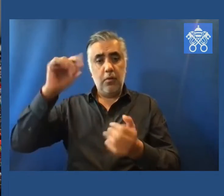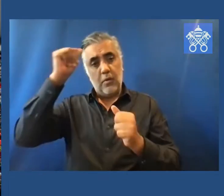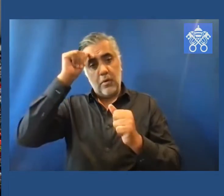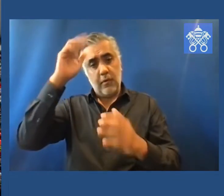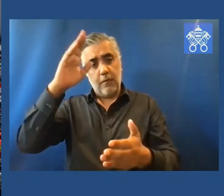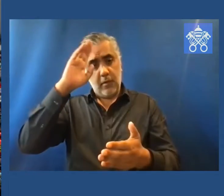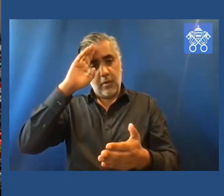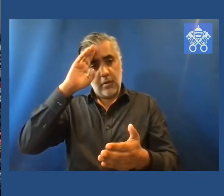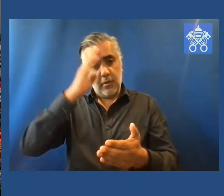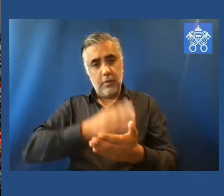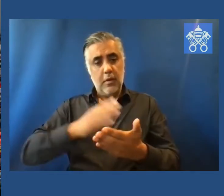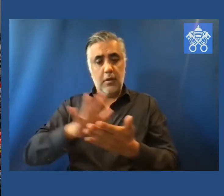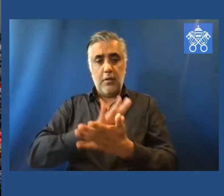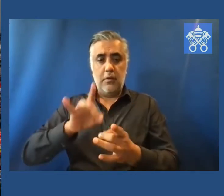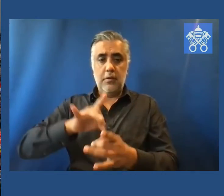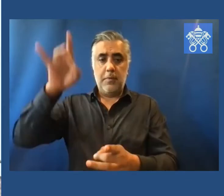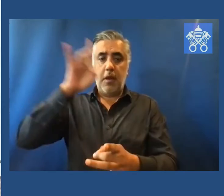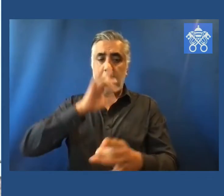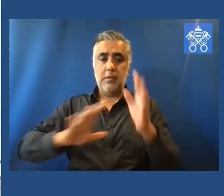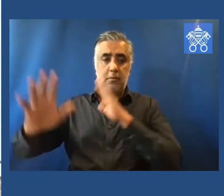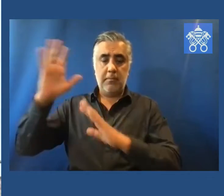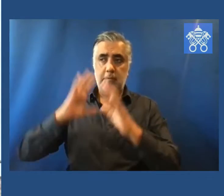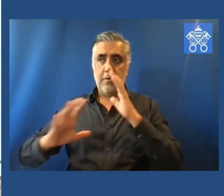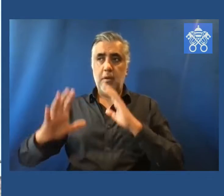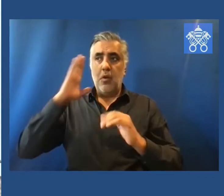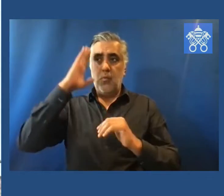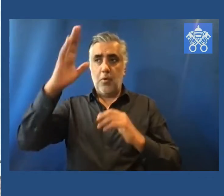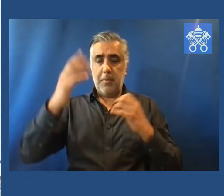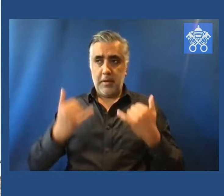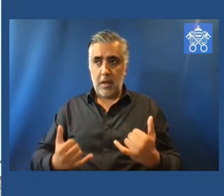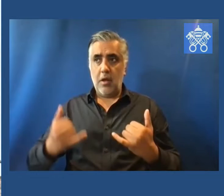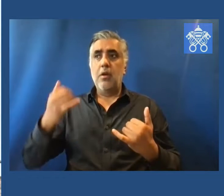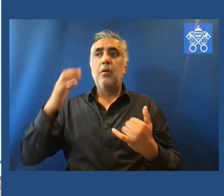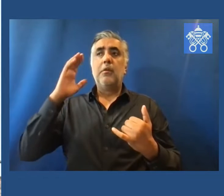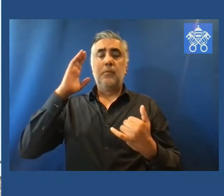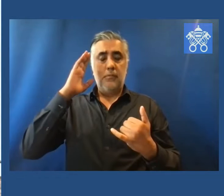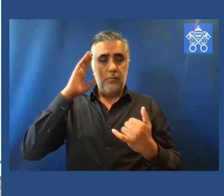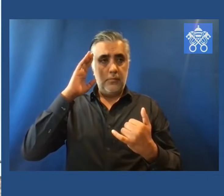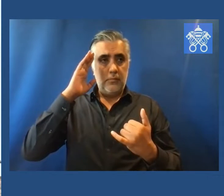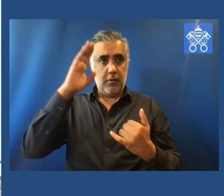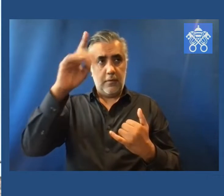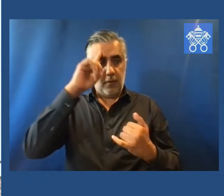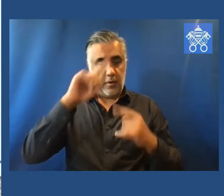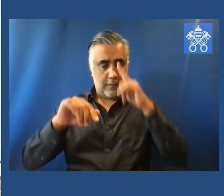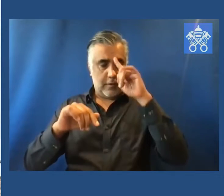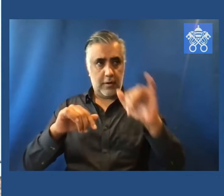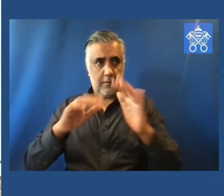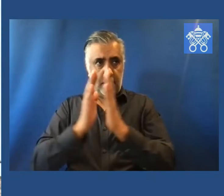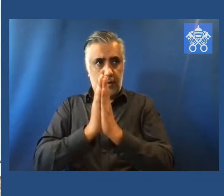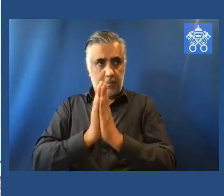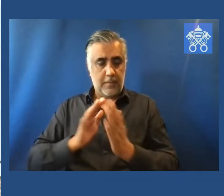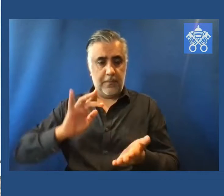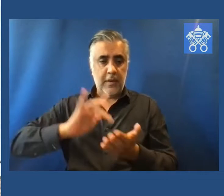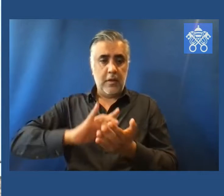saecula saeculorum. Amen. Gloria Patri et Filio et Spiritui Sancto. Sicut erat in principio et nunc et semper, et